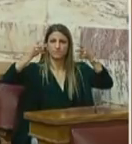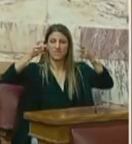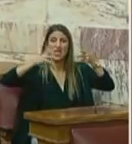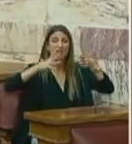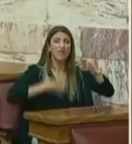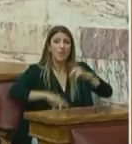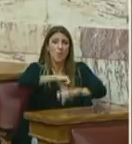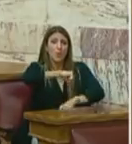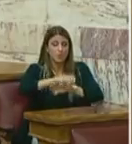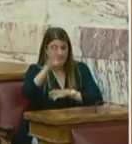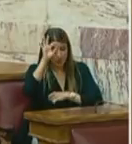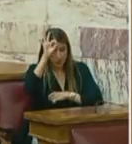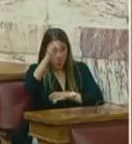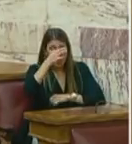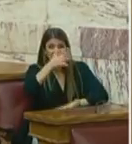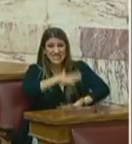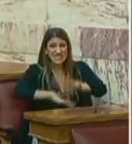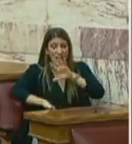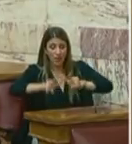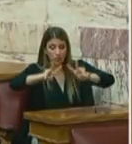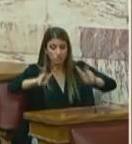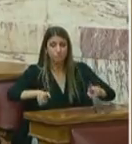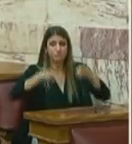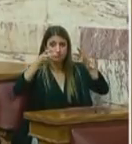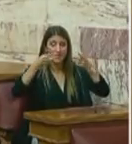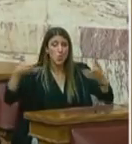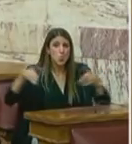το σκάνδαλο να αναδειχθεί, να μην κουκουλωθεί.